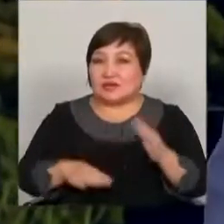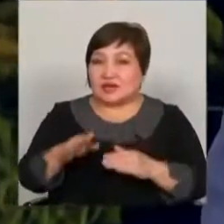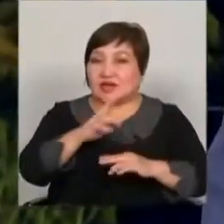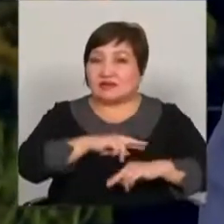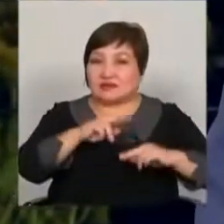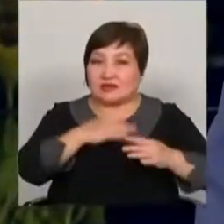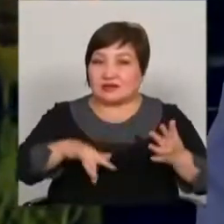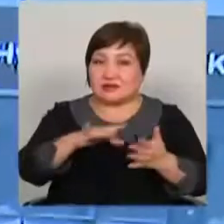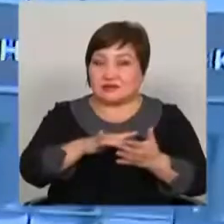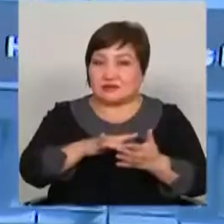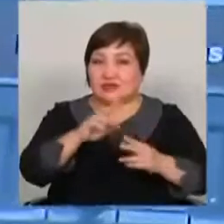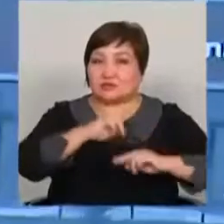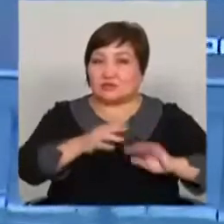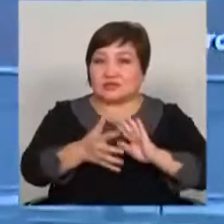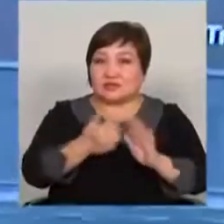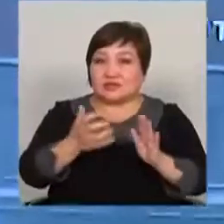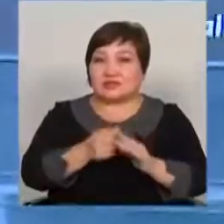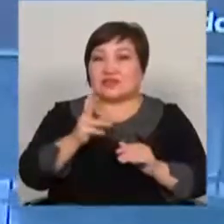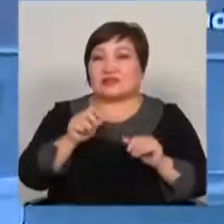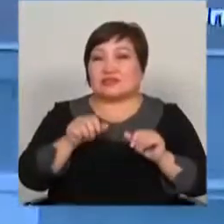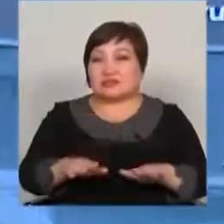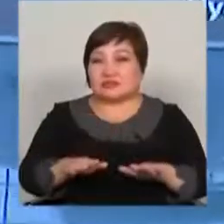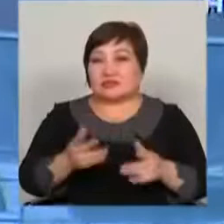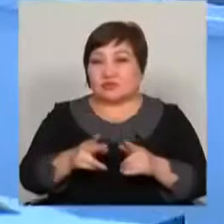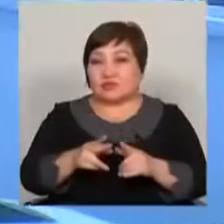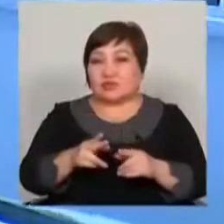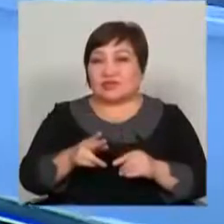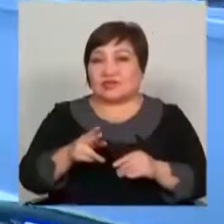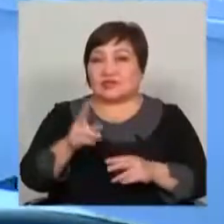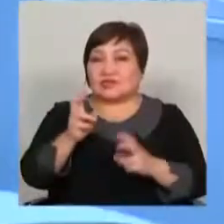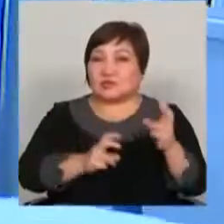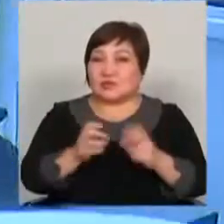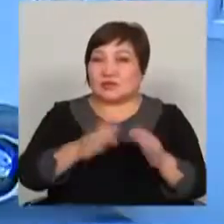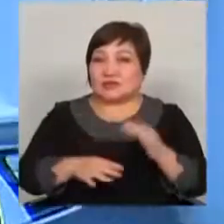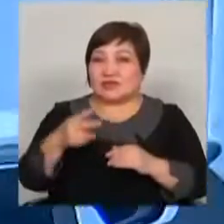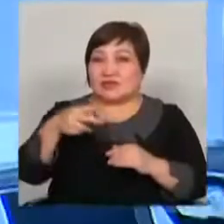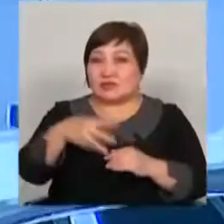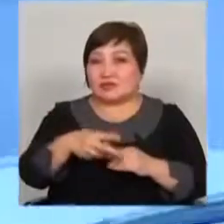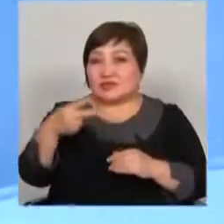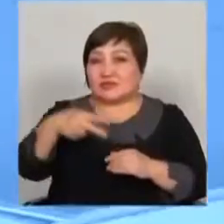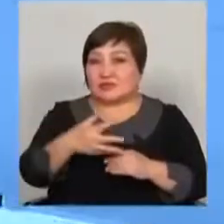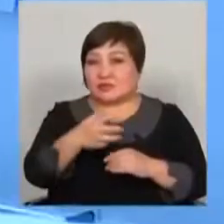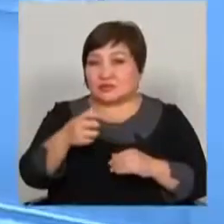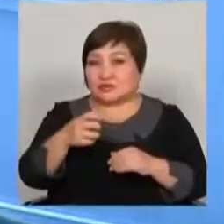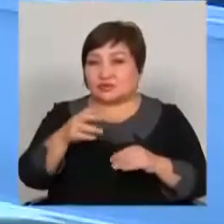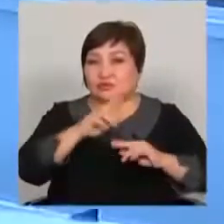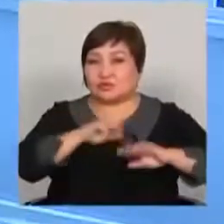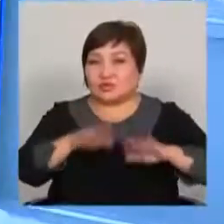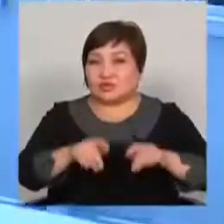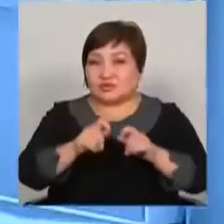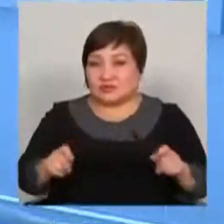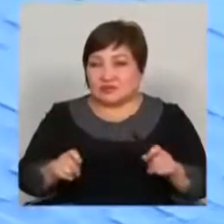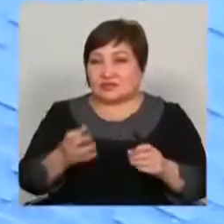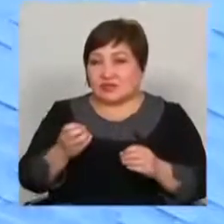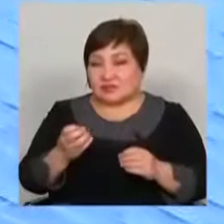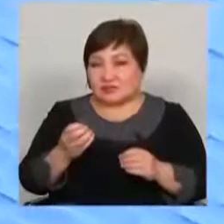қалай шешеді? Бүгінгі күні индустриалдық аймақта 2500 жұмыс орны ашылды. Және тағы